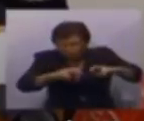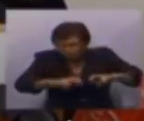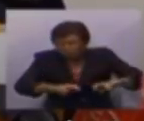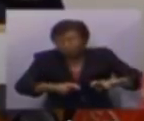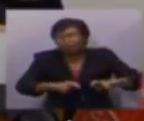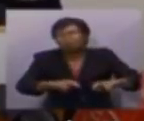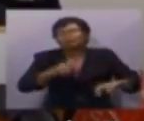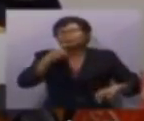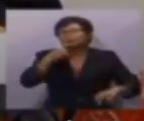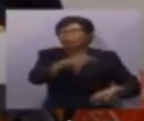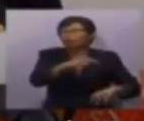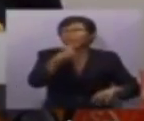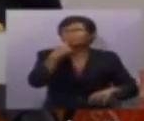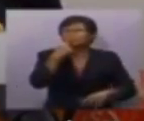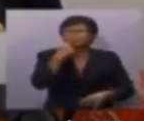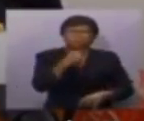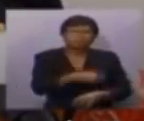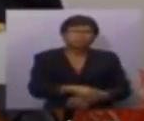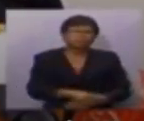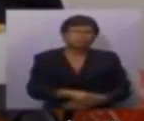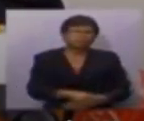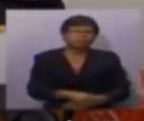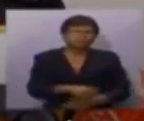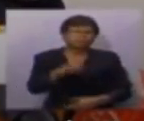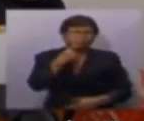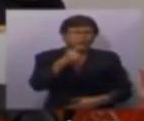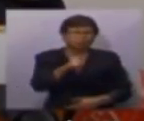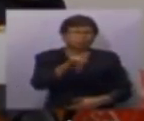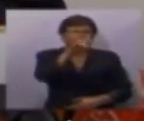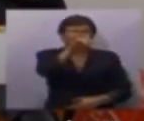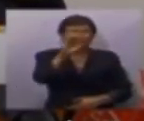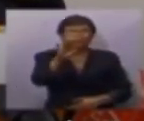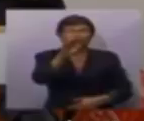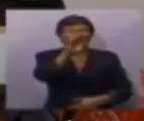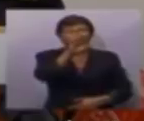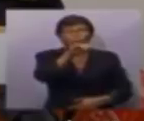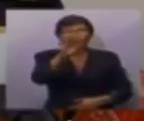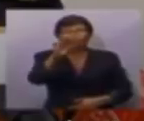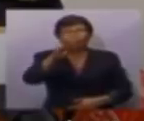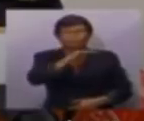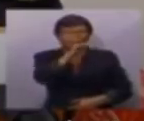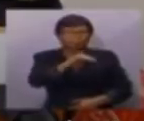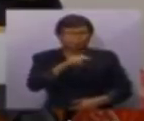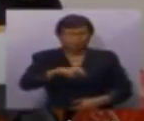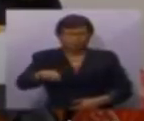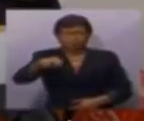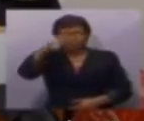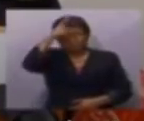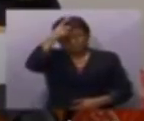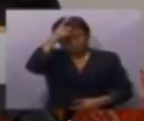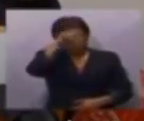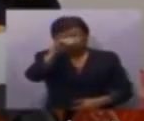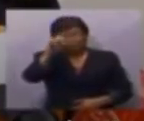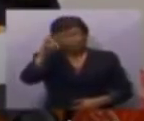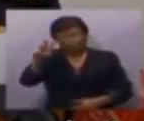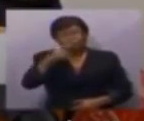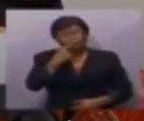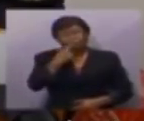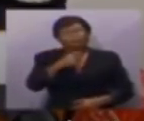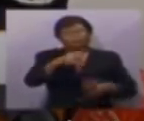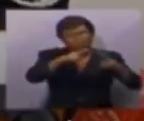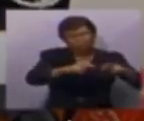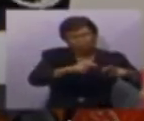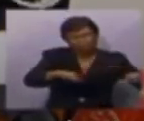seperti mana diarahkan oleh apa ni YB Menteri Pengangkutan bahawa siasatan